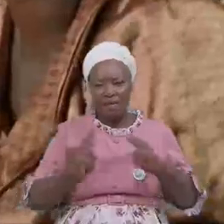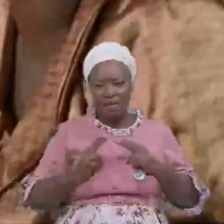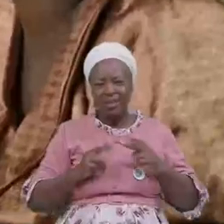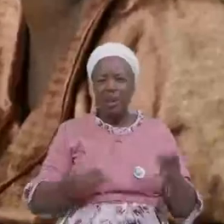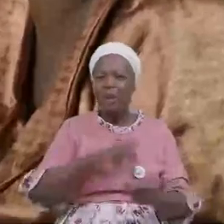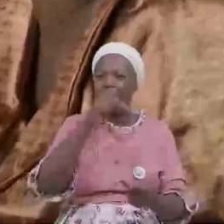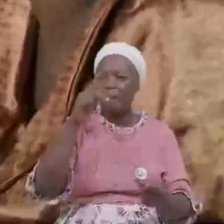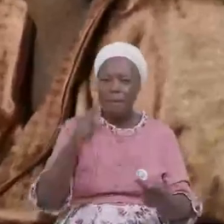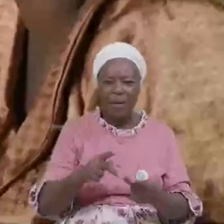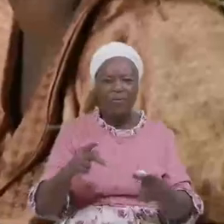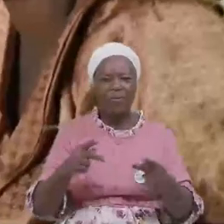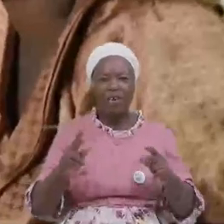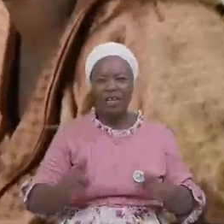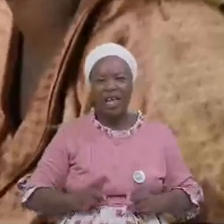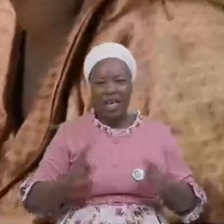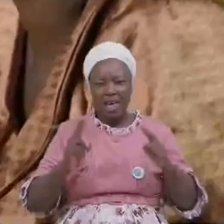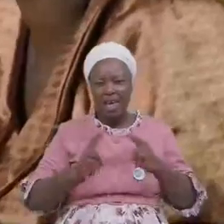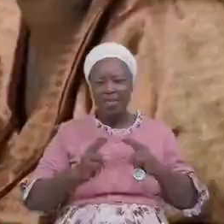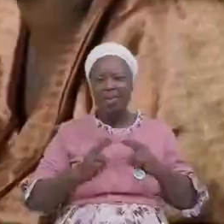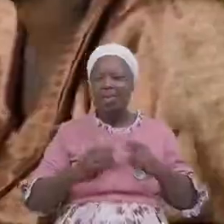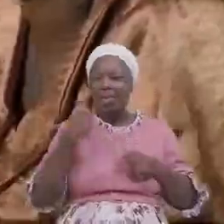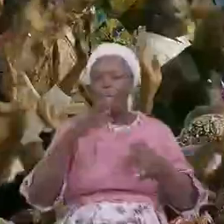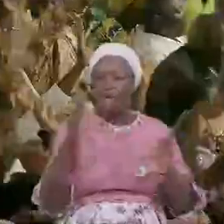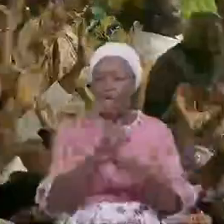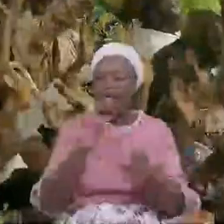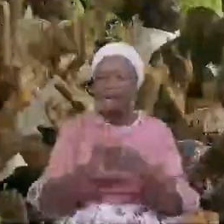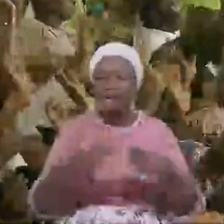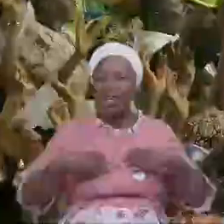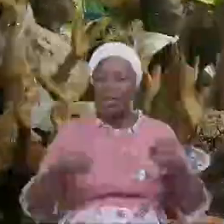Entière guérison. Qui aura l'entière guérison ce soir?